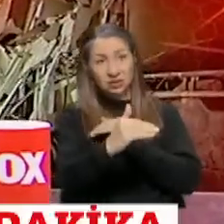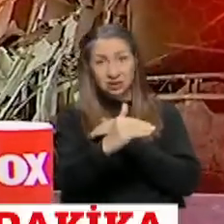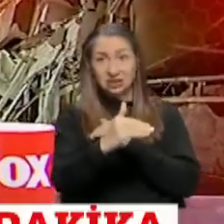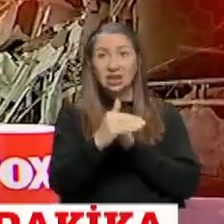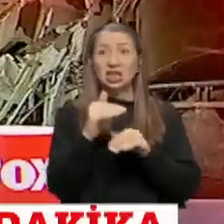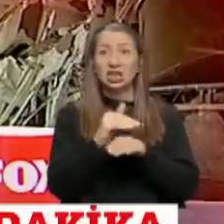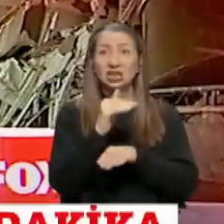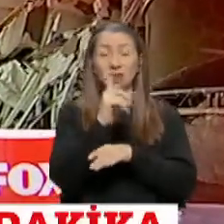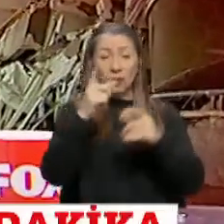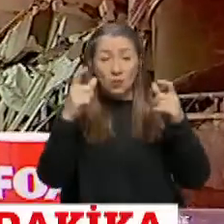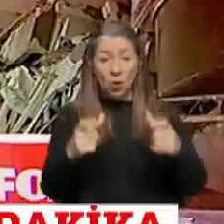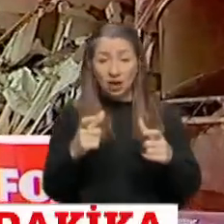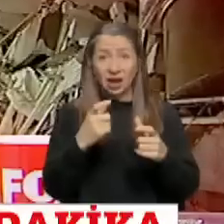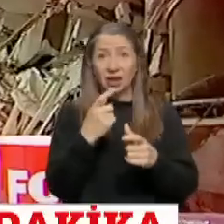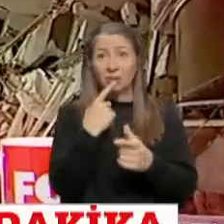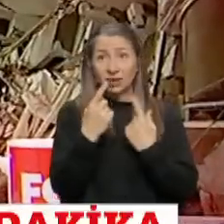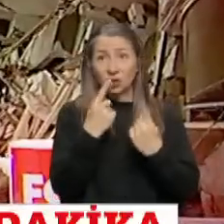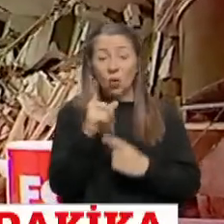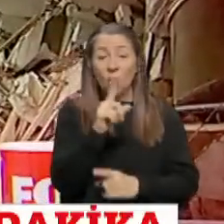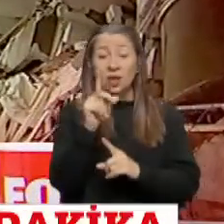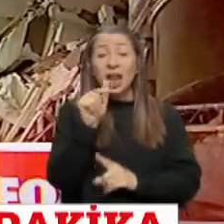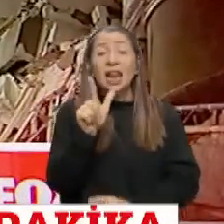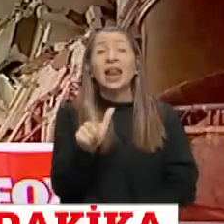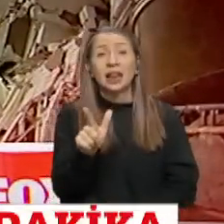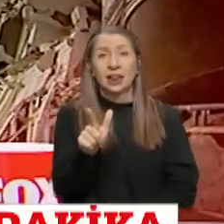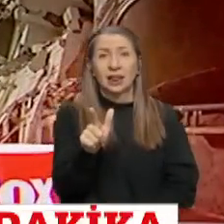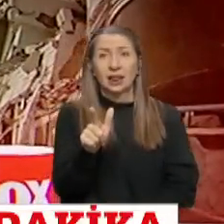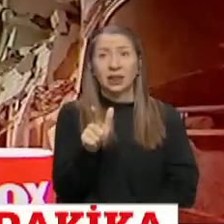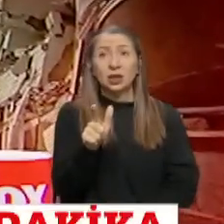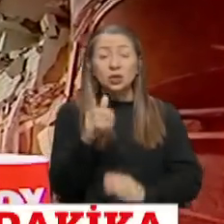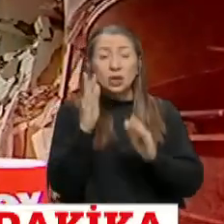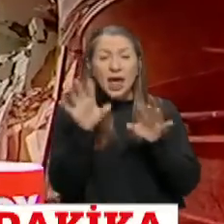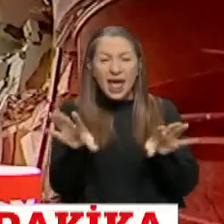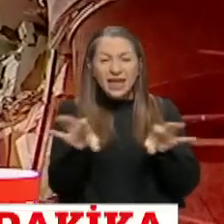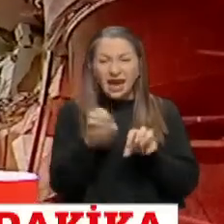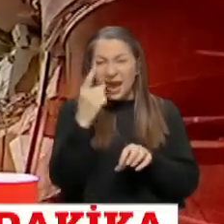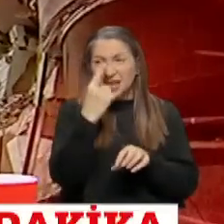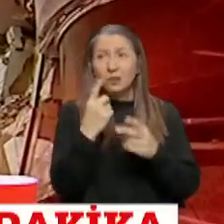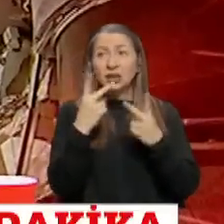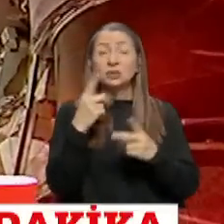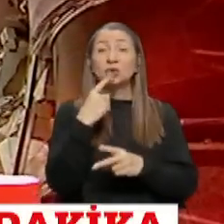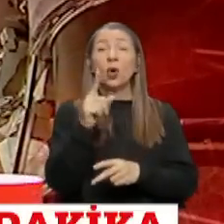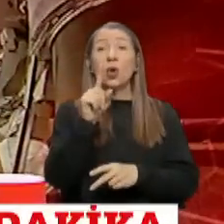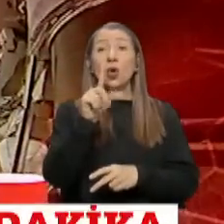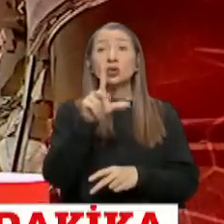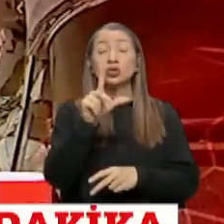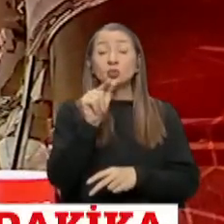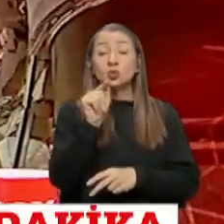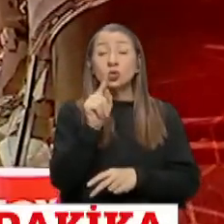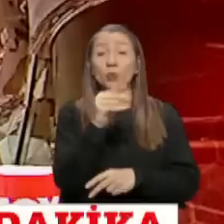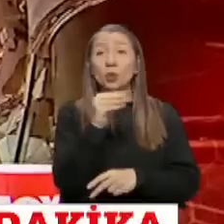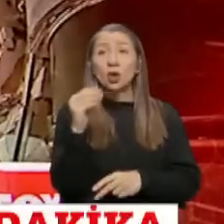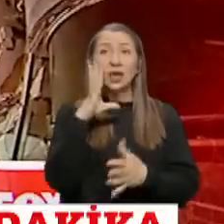vatandaşımızın yaşadığı bir bölgeden bahsediyoruz. 10 il. Doğrudan etkilenen resmi açıklamalara göre 13,5